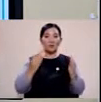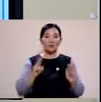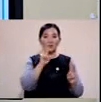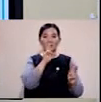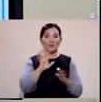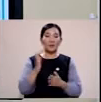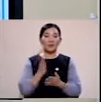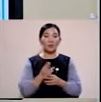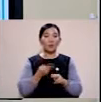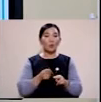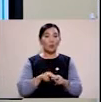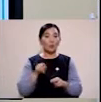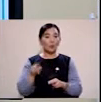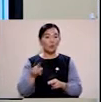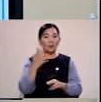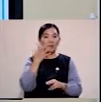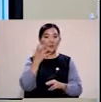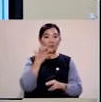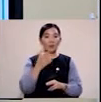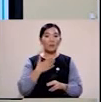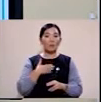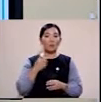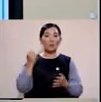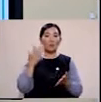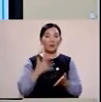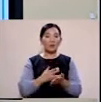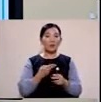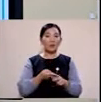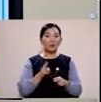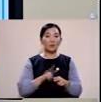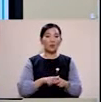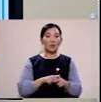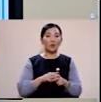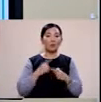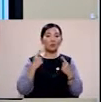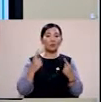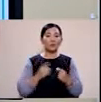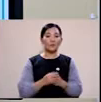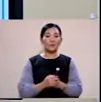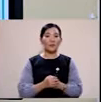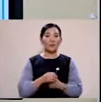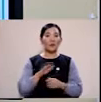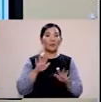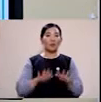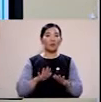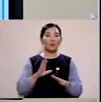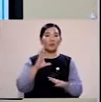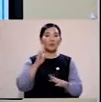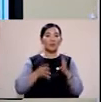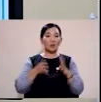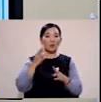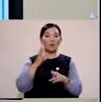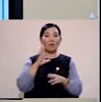tasvirlangan. Bu rasmda esa bizning poytaxtimizdagi muhtasham Anjumanlar saroyi